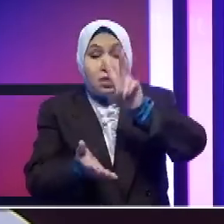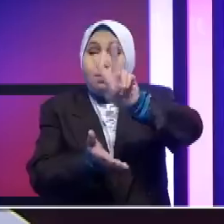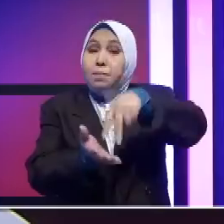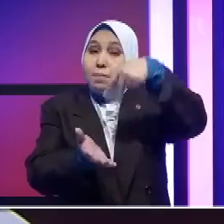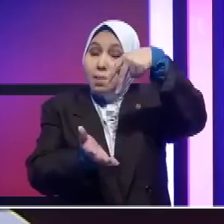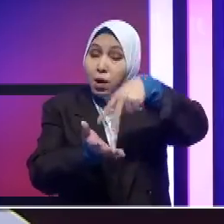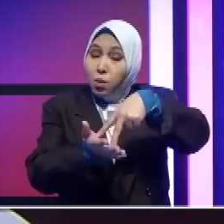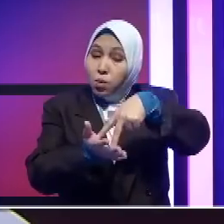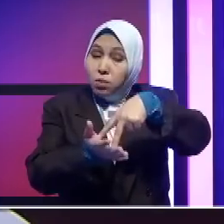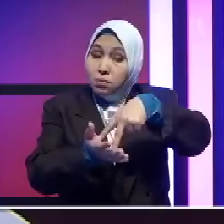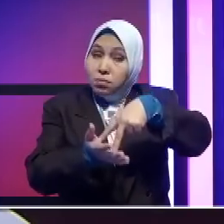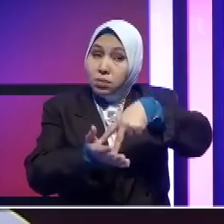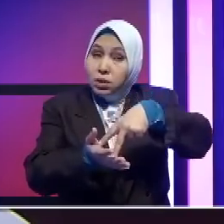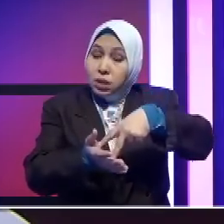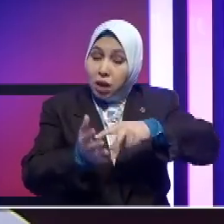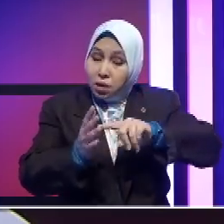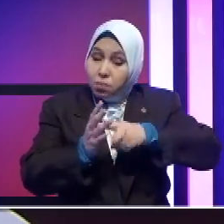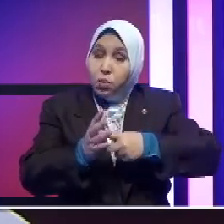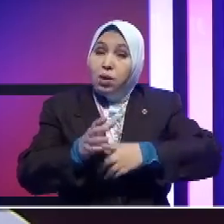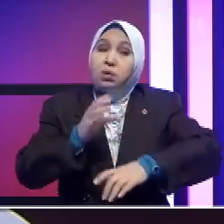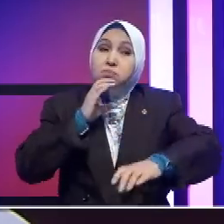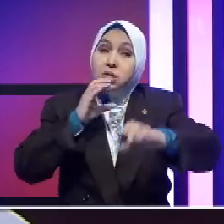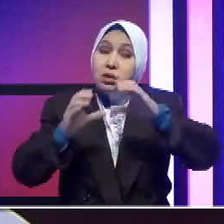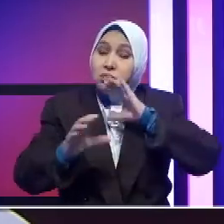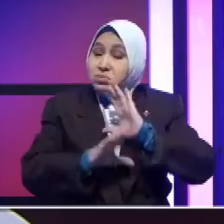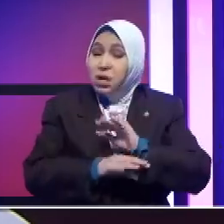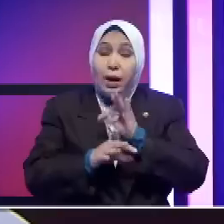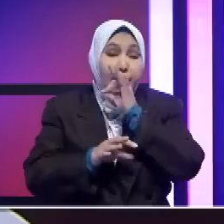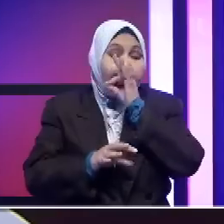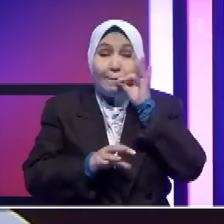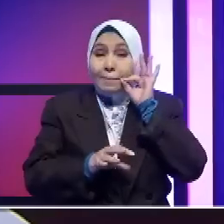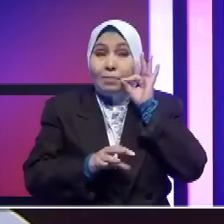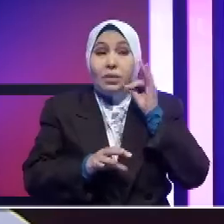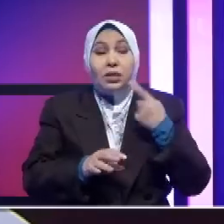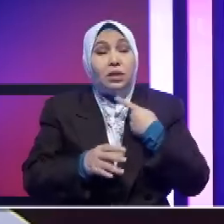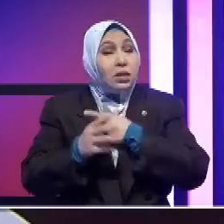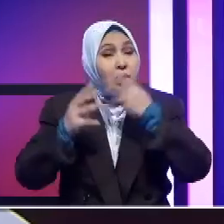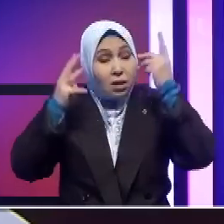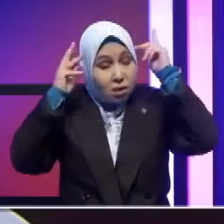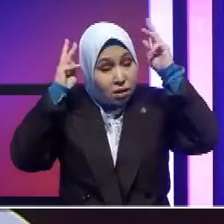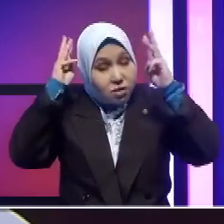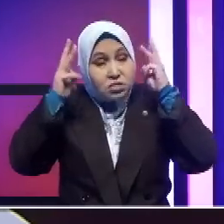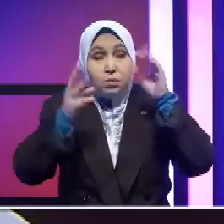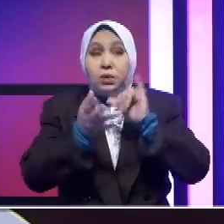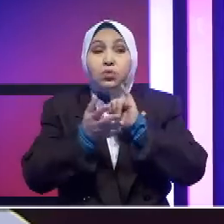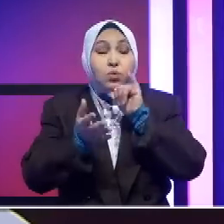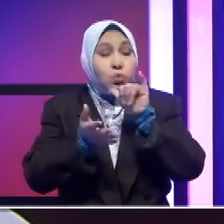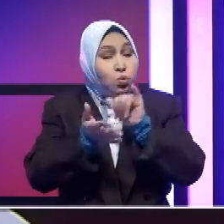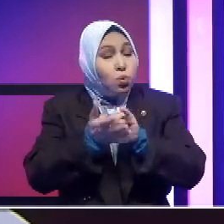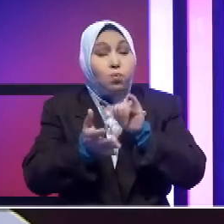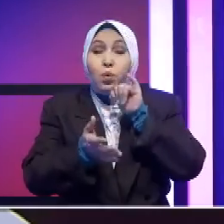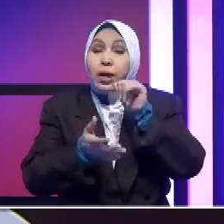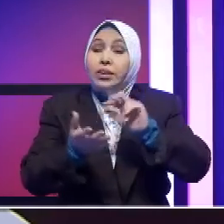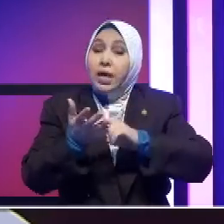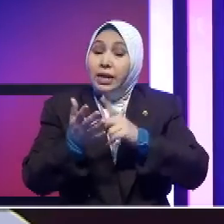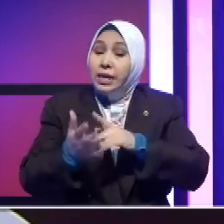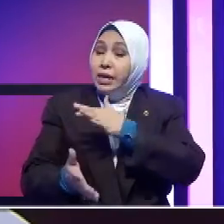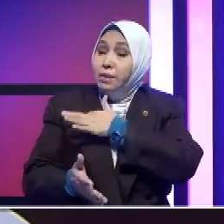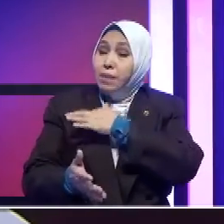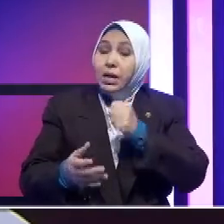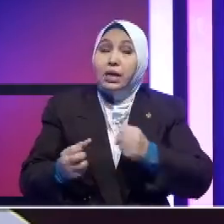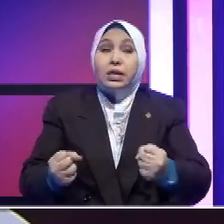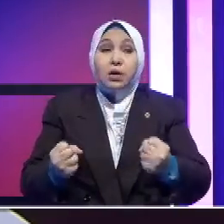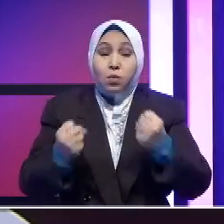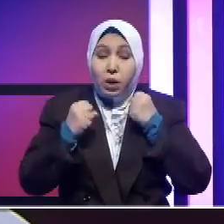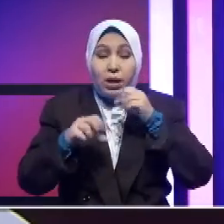Ya, kita kena bangkit dan mula bercakap. Jangan senyap saja kerana apa, kita khawatir itu bukan tanda keimanan yang kuat daripada